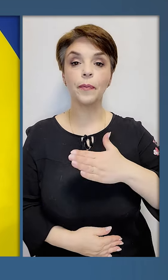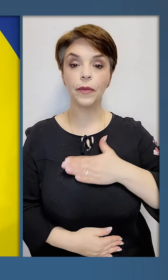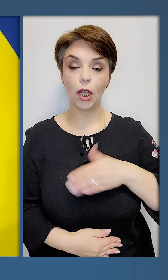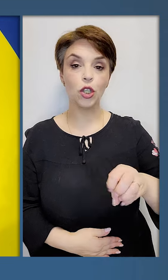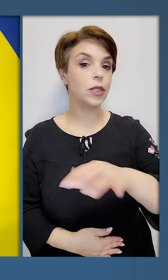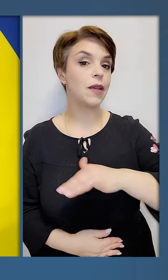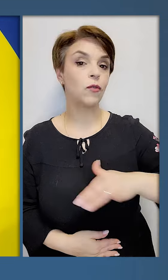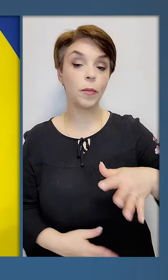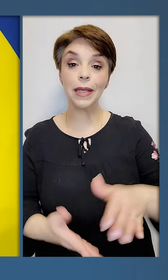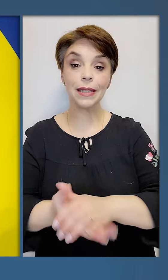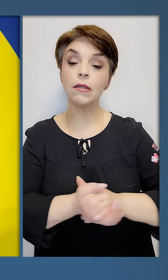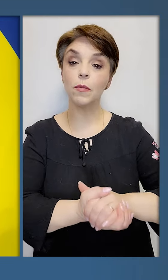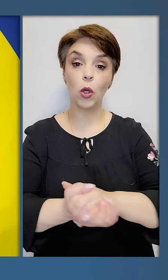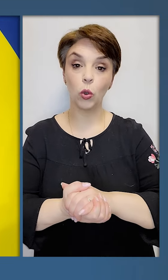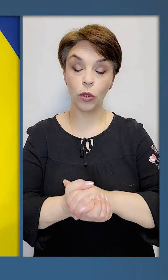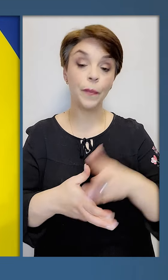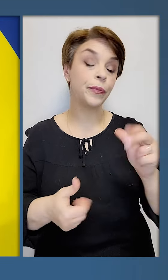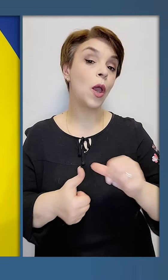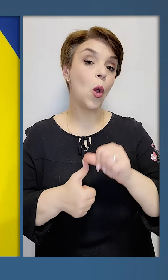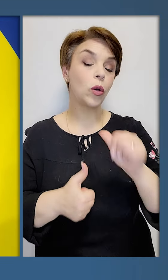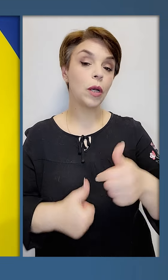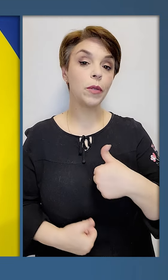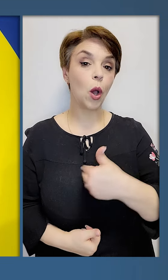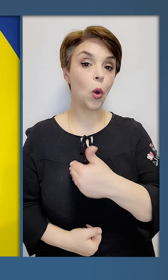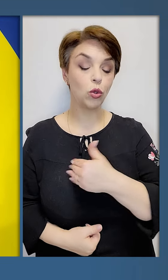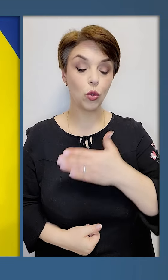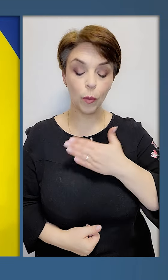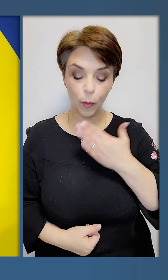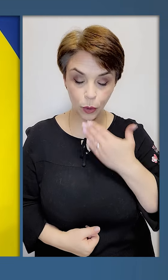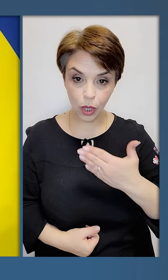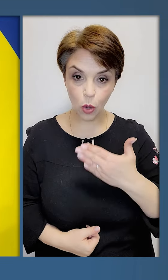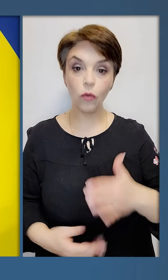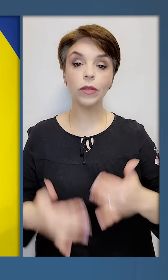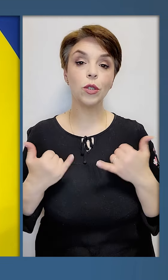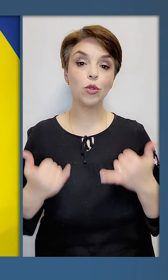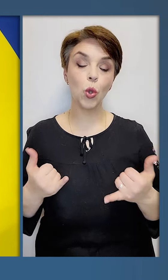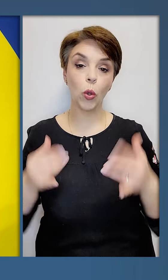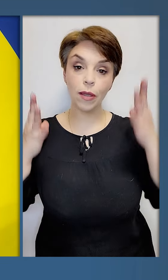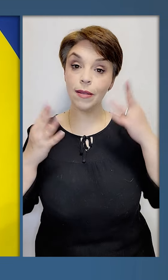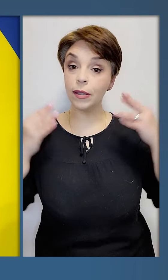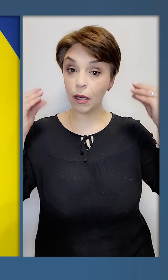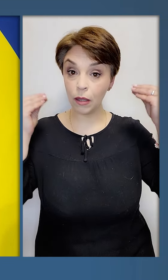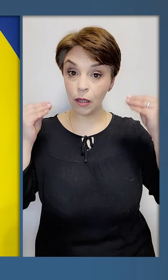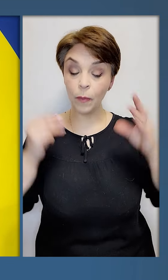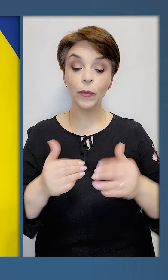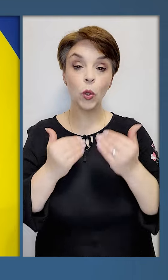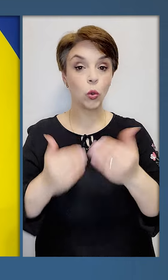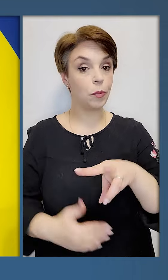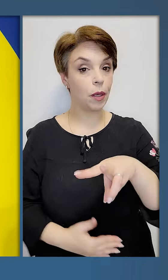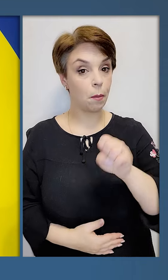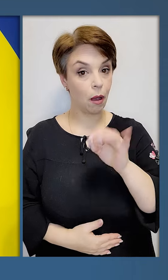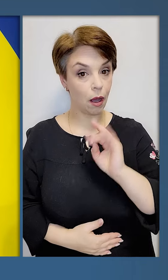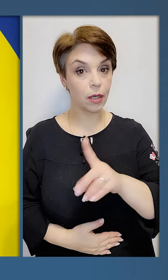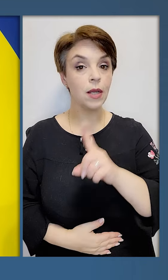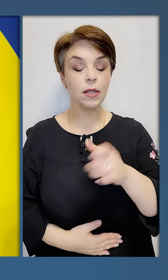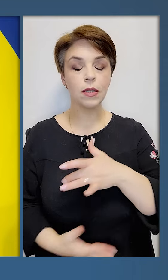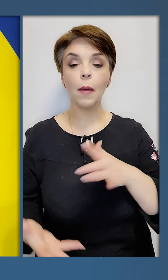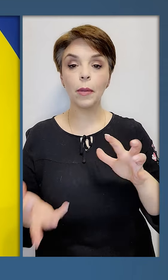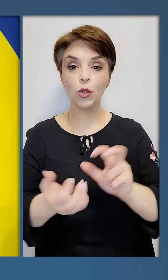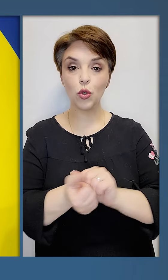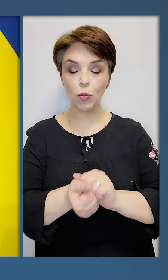нашій європейській спільноті. І окремо я хочу подякувати сьогодні Нідерландам і тобі, Марку,